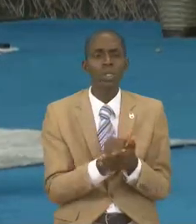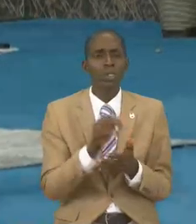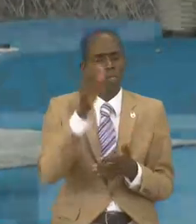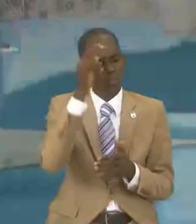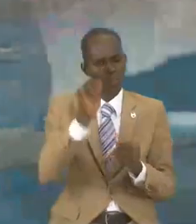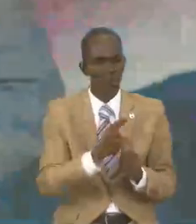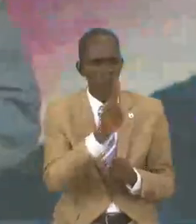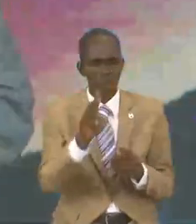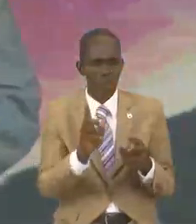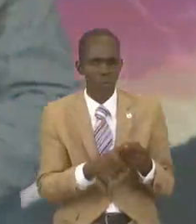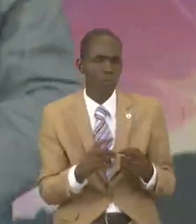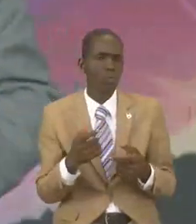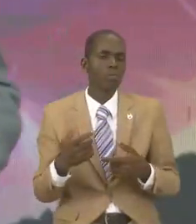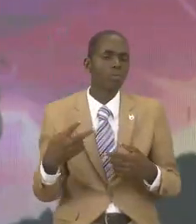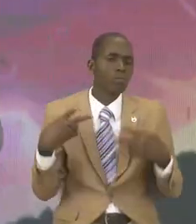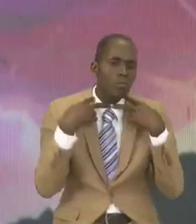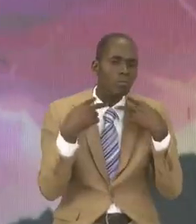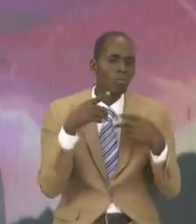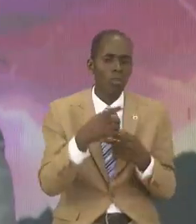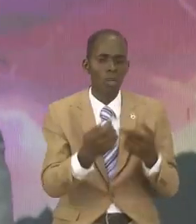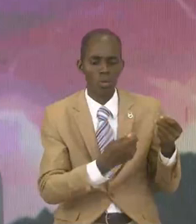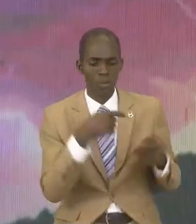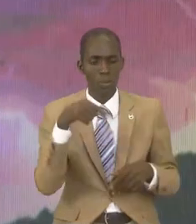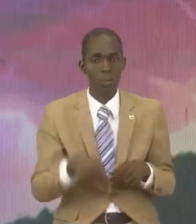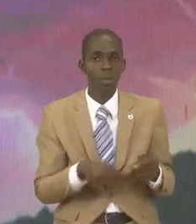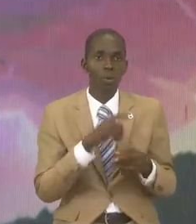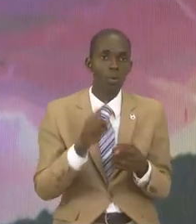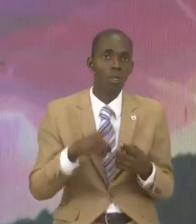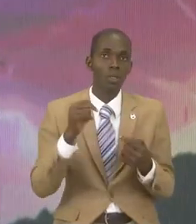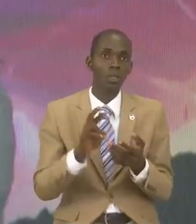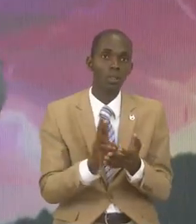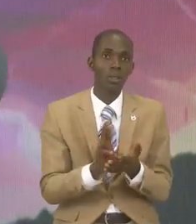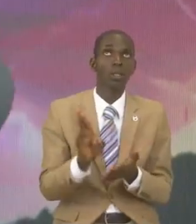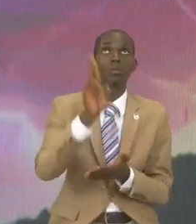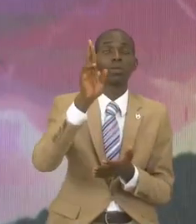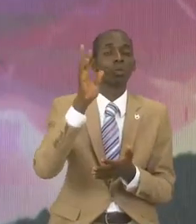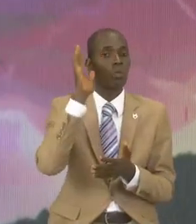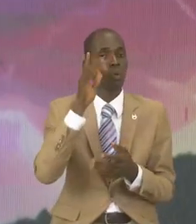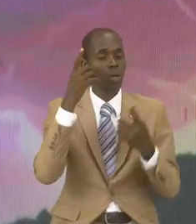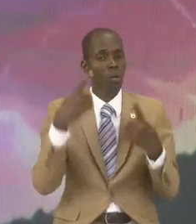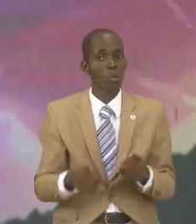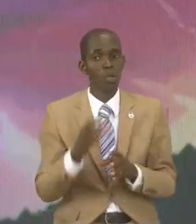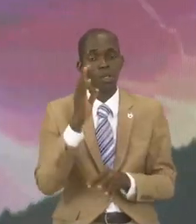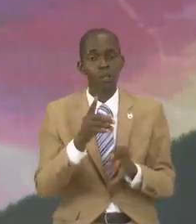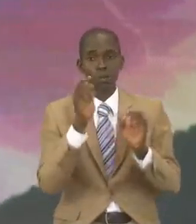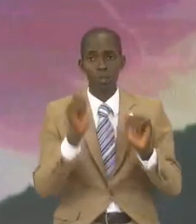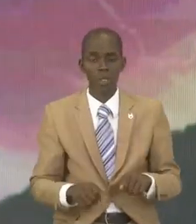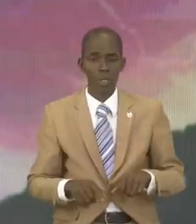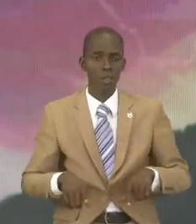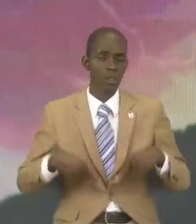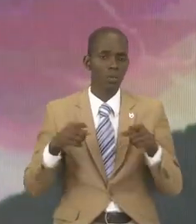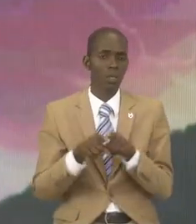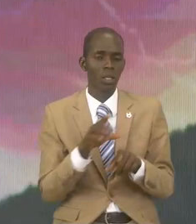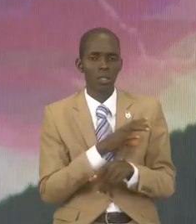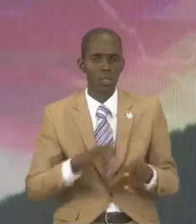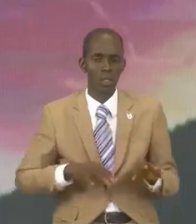qu'il peut utiliser et attacher une corde à tes pieds quand l'enlèvement aura lieu. Si tu peux vivre comme Christ et parler